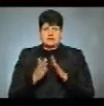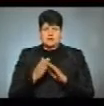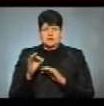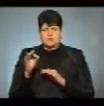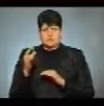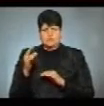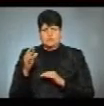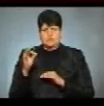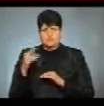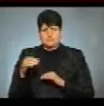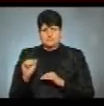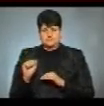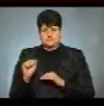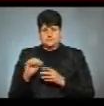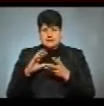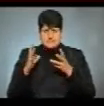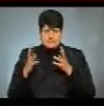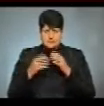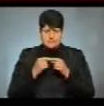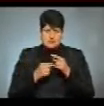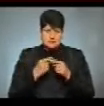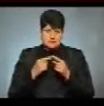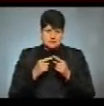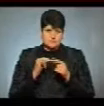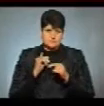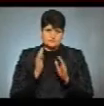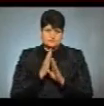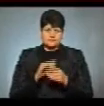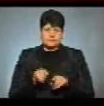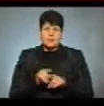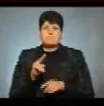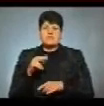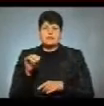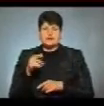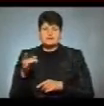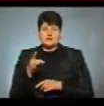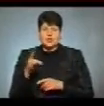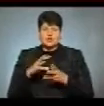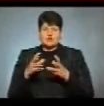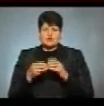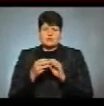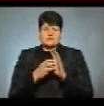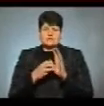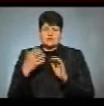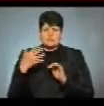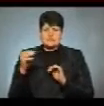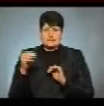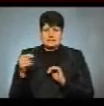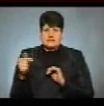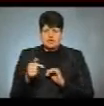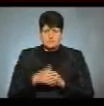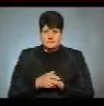облдержадміністрації. Загалом наслідки негоди такі. У Підгаєцькому районі сума збитків 850 тисяч